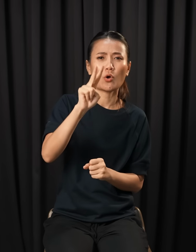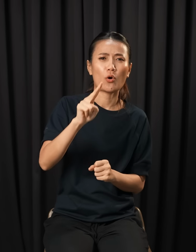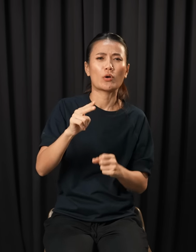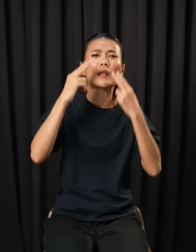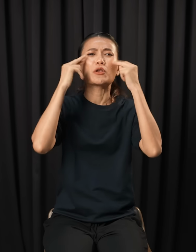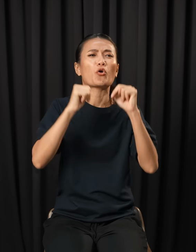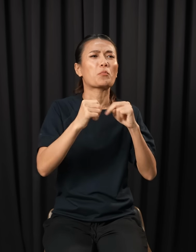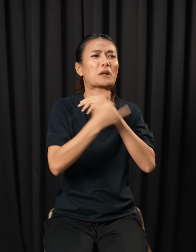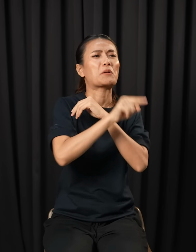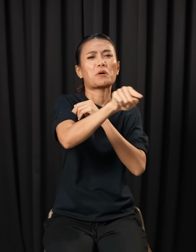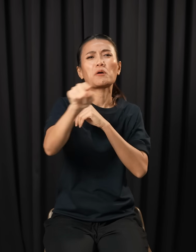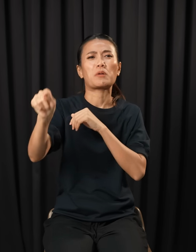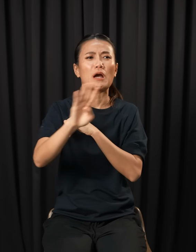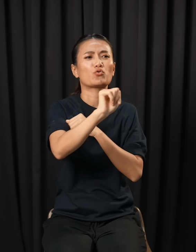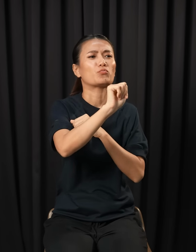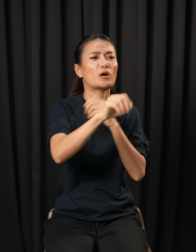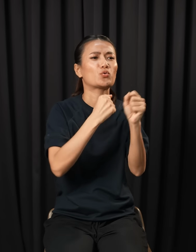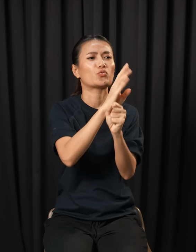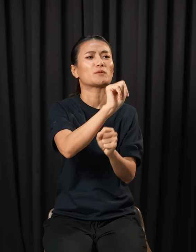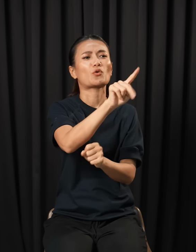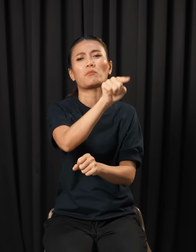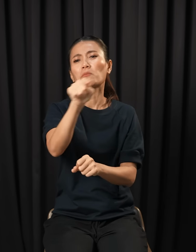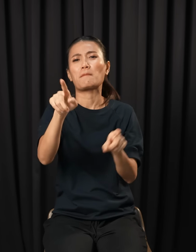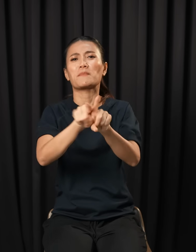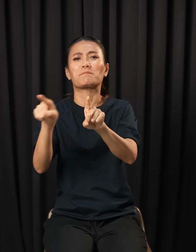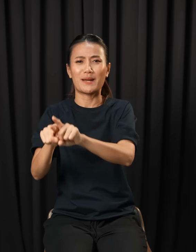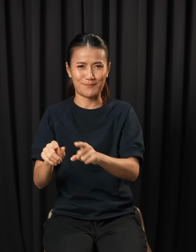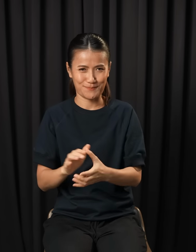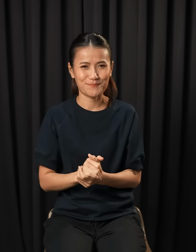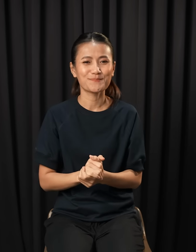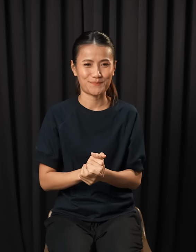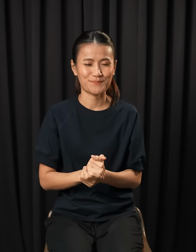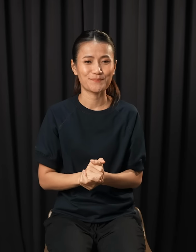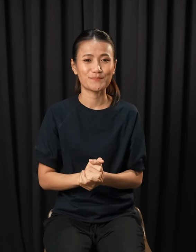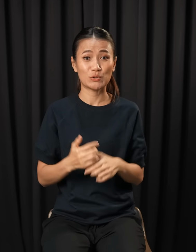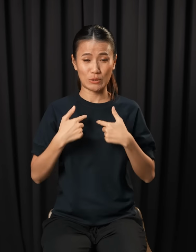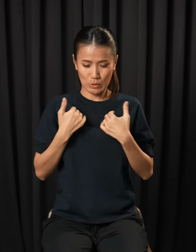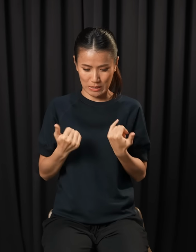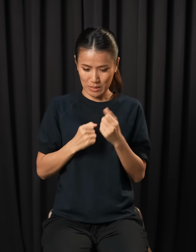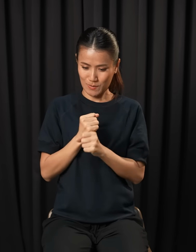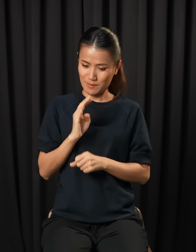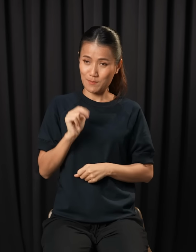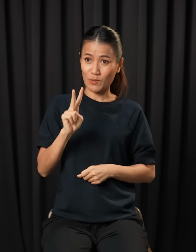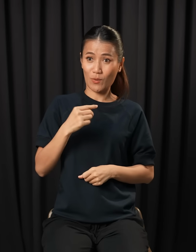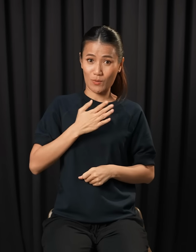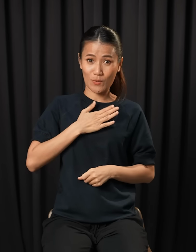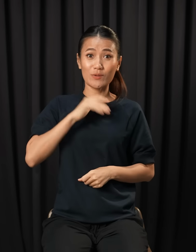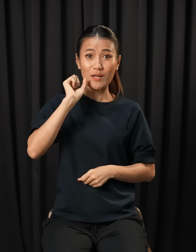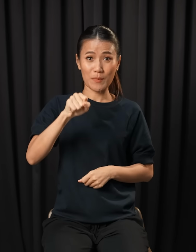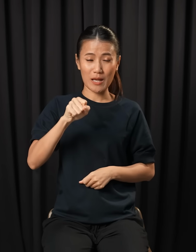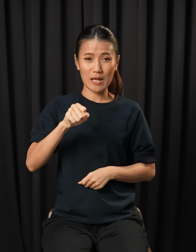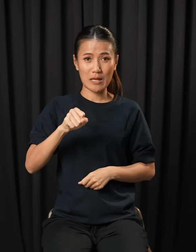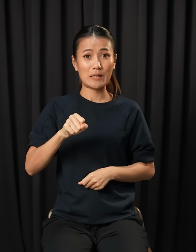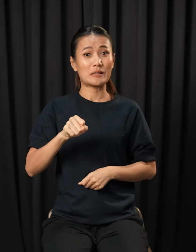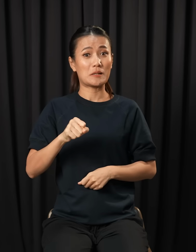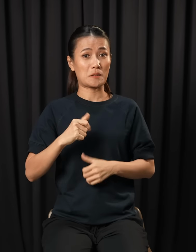โอเค แล้วอายุ42ตอนนี้นายกหลายๆประเทศก็อายุ42ไม่ต้องรอถึง50อาจารย์ดวงกรีดล่าสุดอ่ะ42ป่ะ ก็คุณพิ